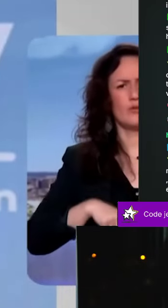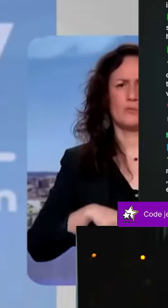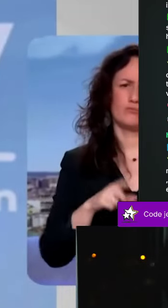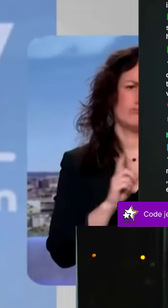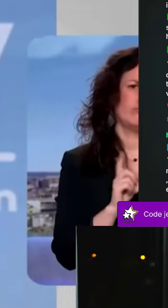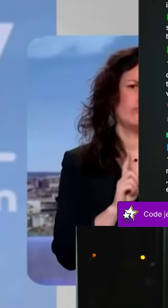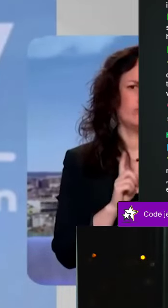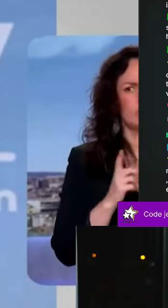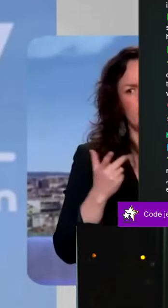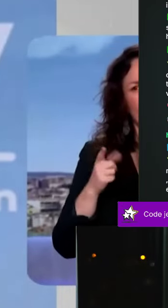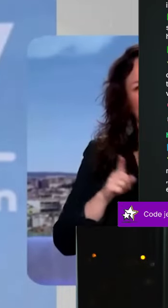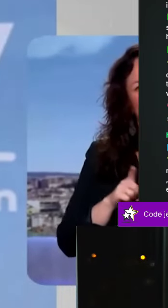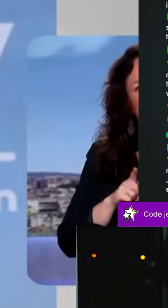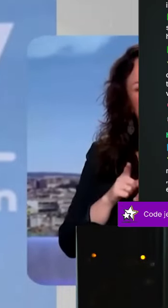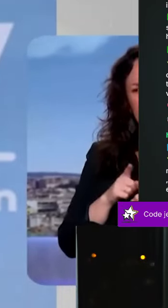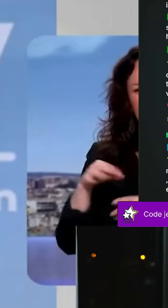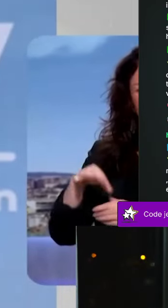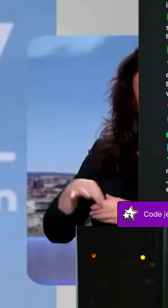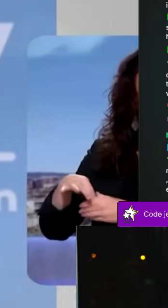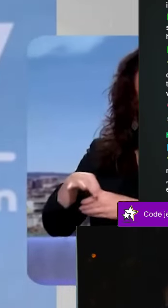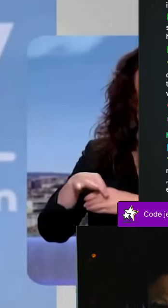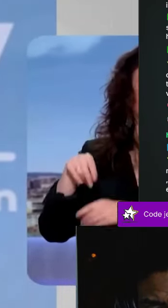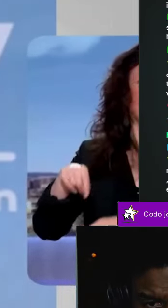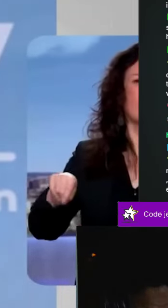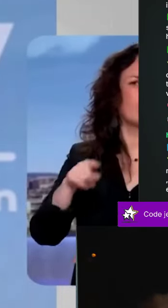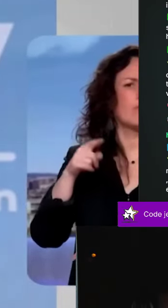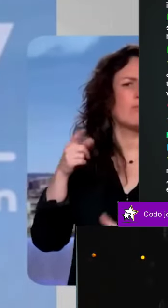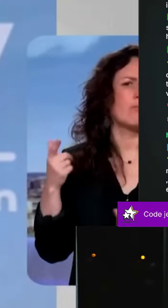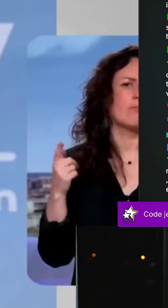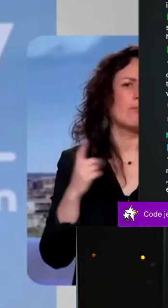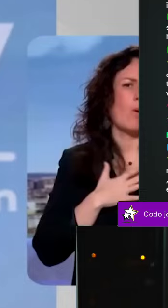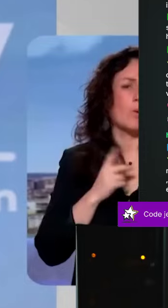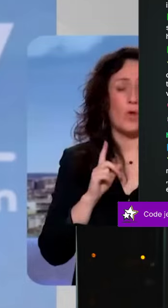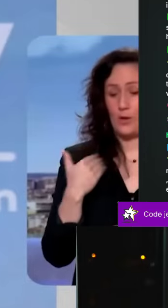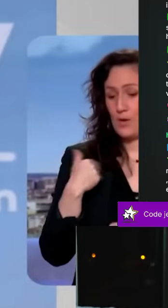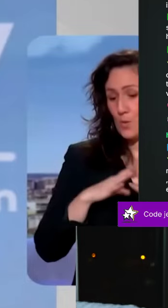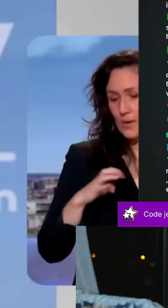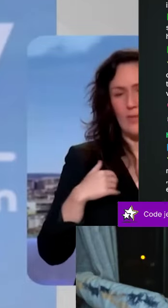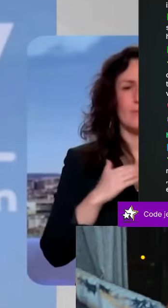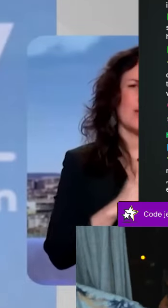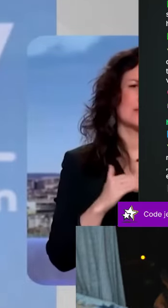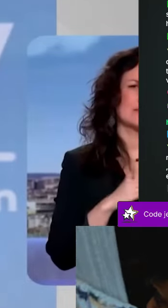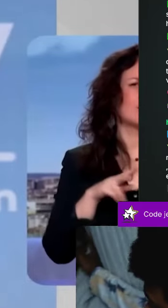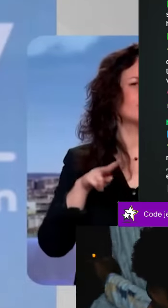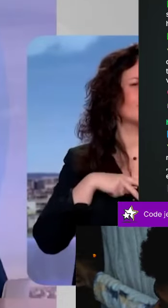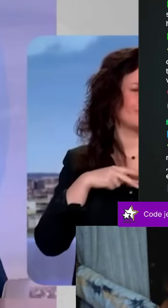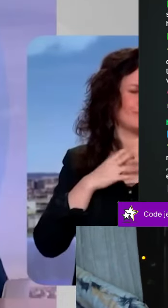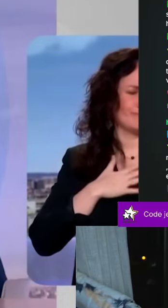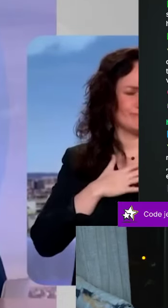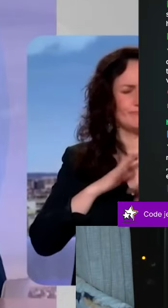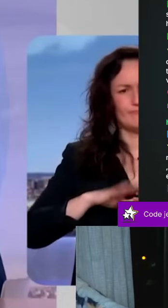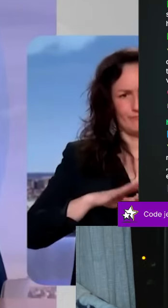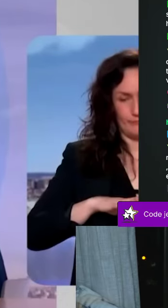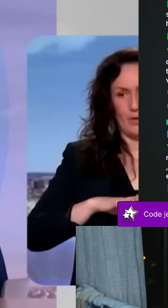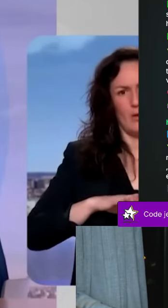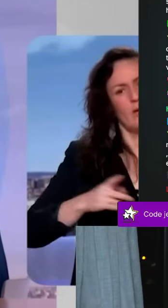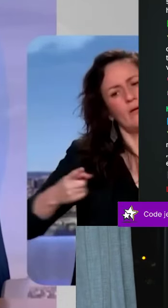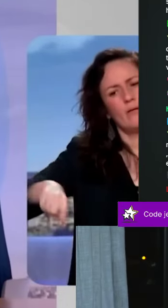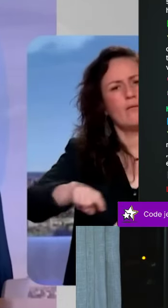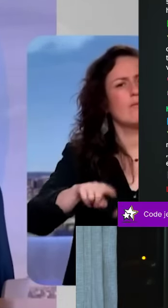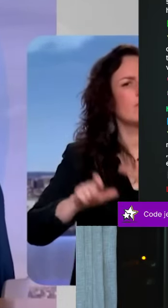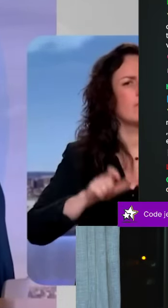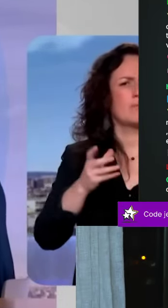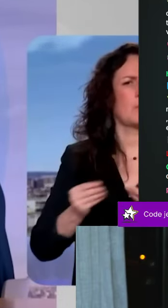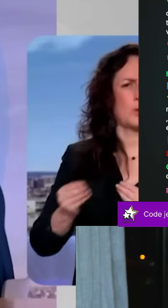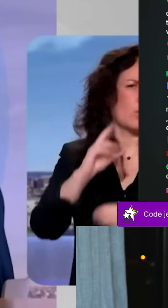les électrices et les électeurs du nouveau front populaire vous savez moi ce weekend j'étais dans ma circonscription à Marseille je crois que les gens ont assez bien compris ce